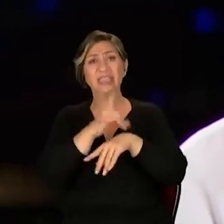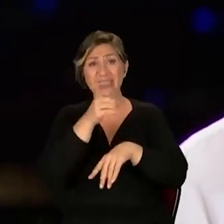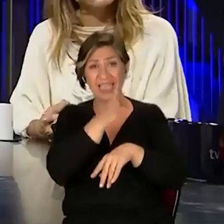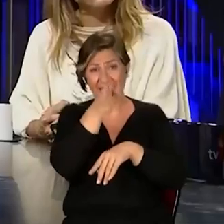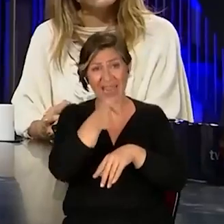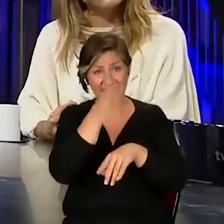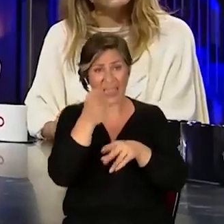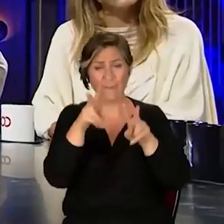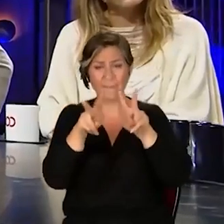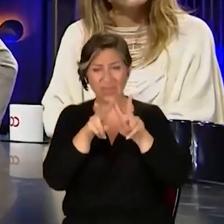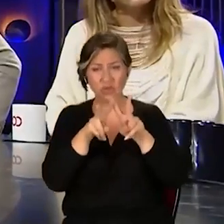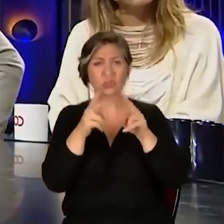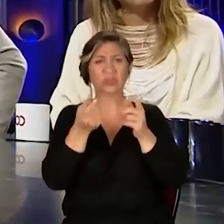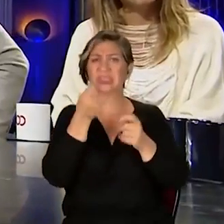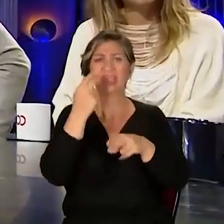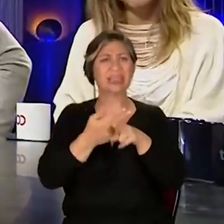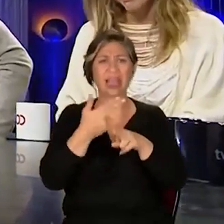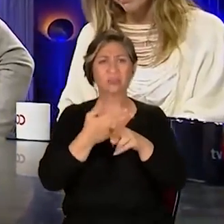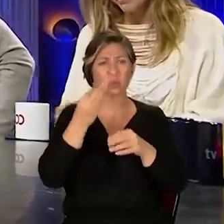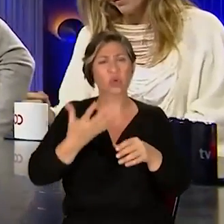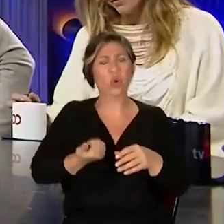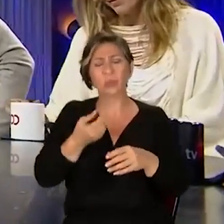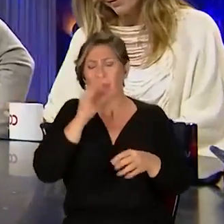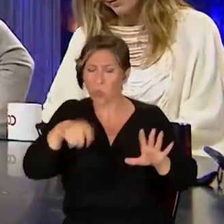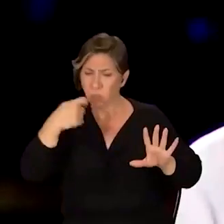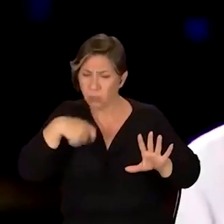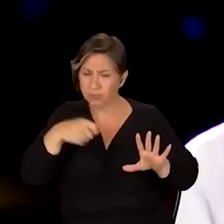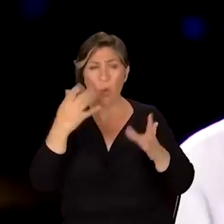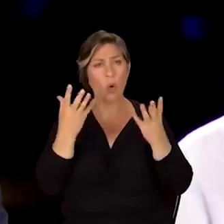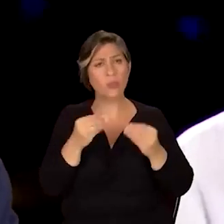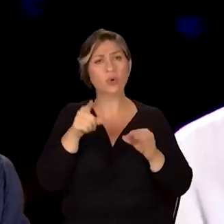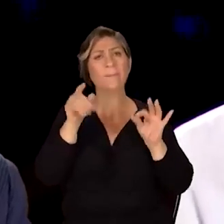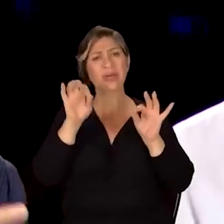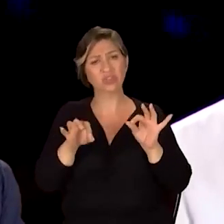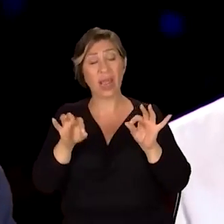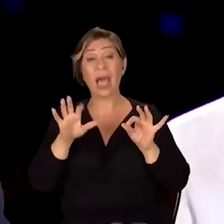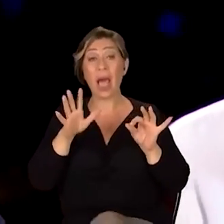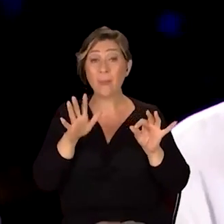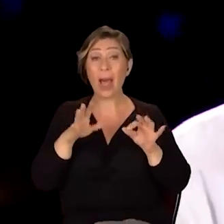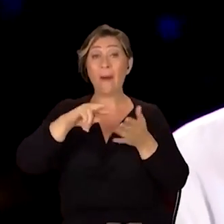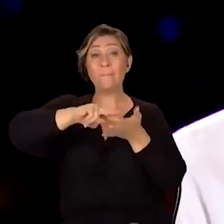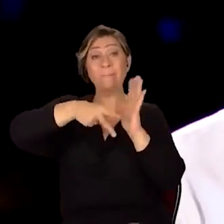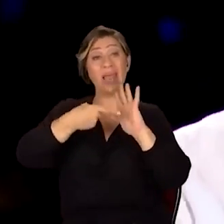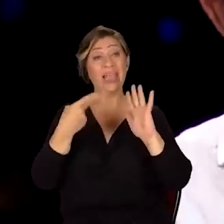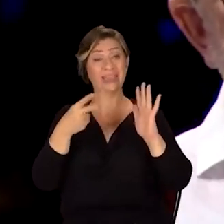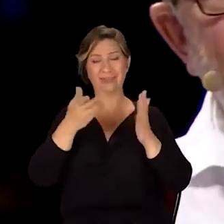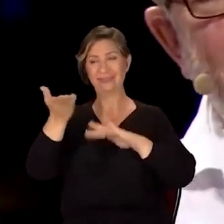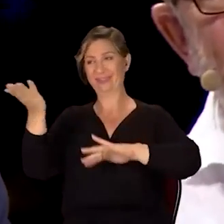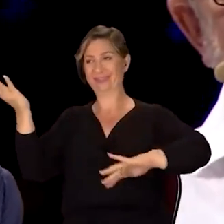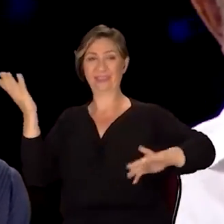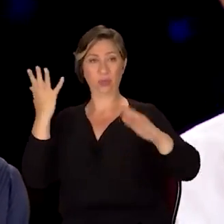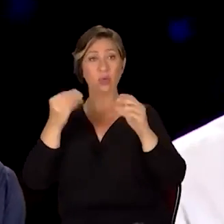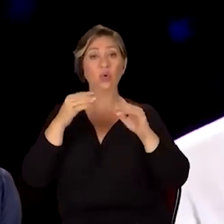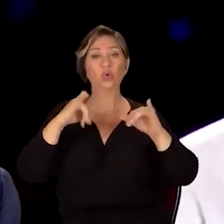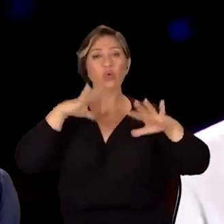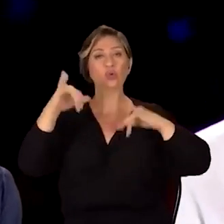kadar magnezyumu falan bir denemiş olur. Yani ne işte olur, ben yoğurt mu yemiyorum falan diye. Değil mi? Oralardan başlar. Muhtemelen baletlerde olanını doğrudan huzursuz bacak